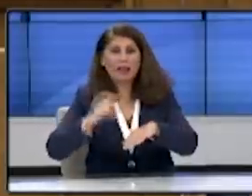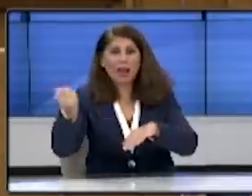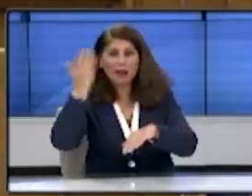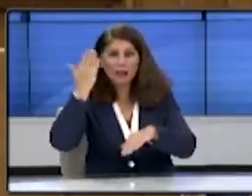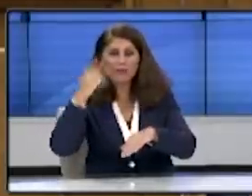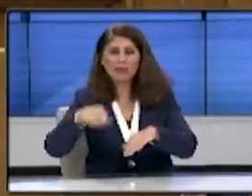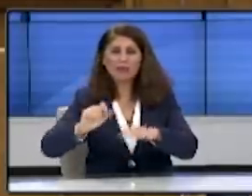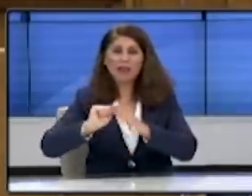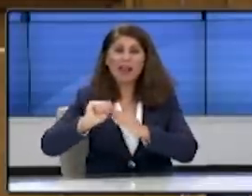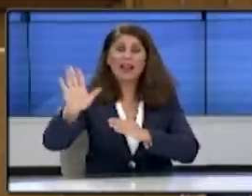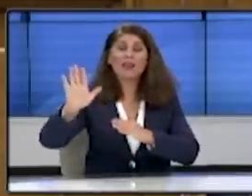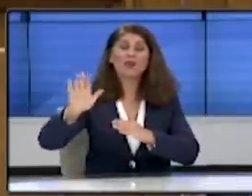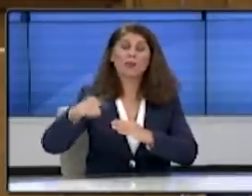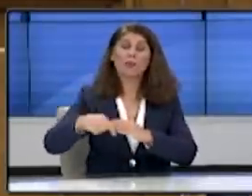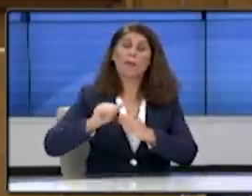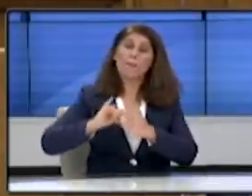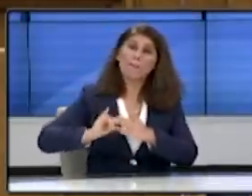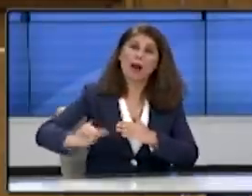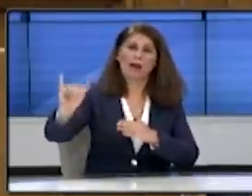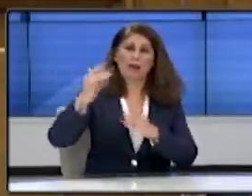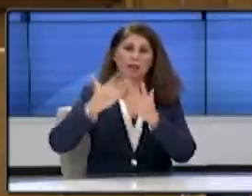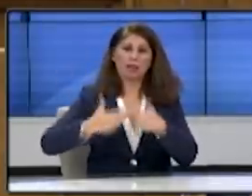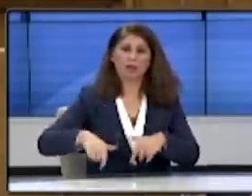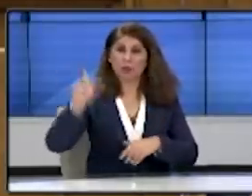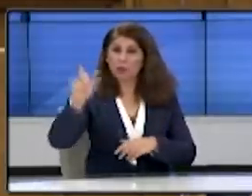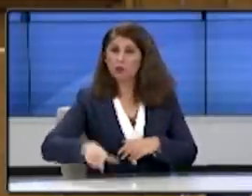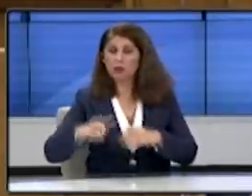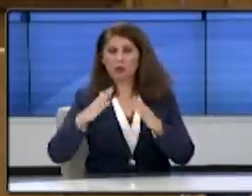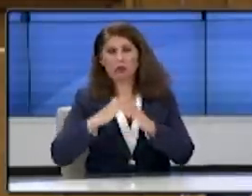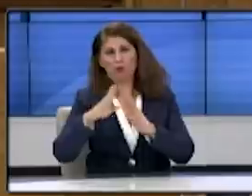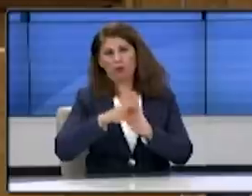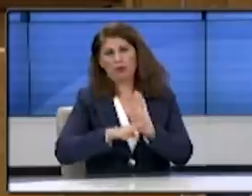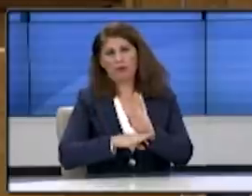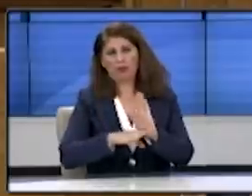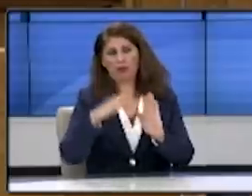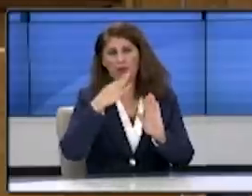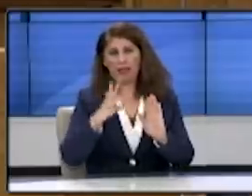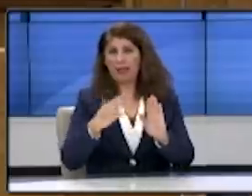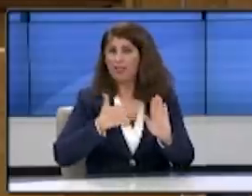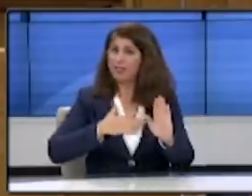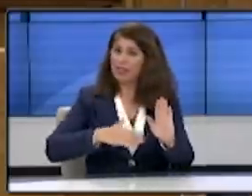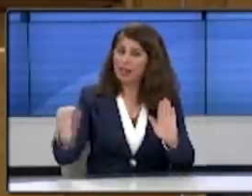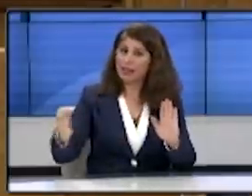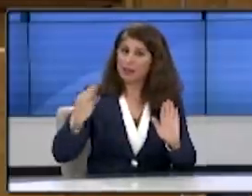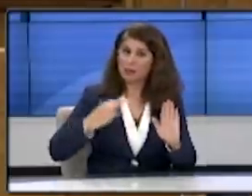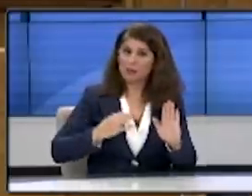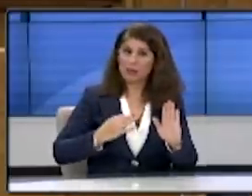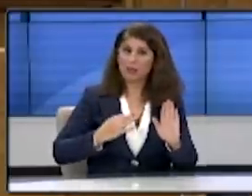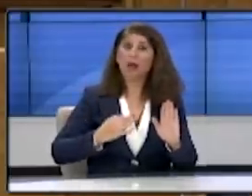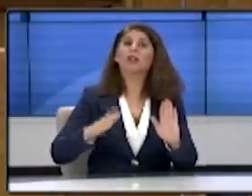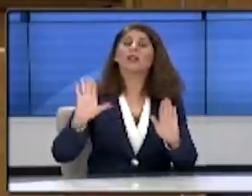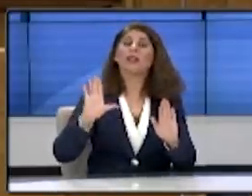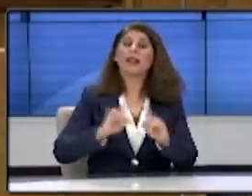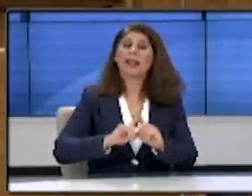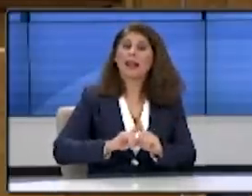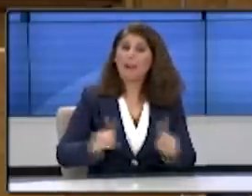ακρίβειας είναι έξω και μακριά από τη λειτουργία του ίδιου αυτού του συστήματος. Δηλαδή, θέλετε να μας πείτε πως δεν